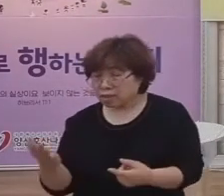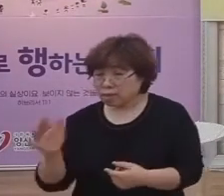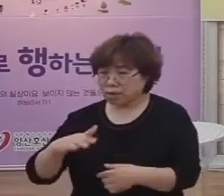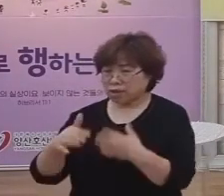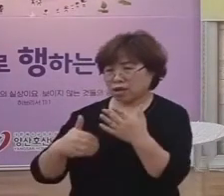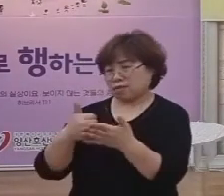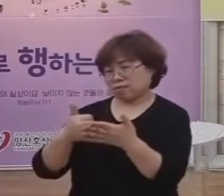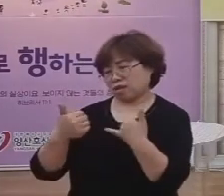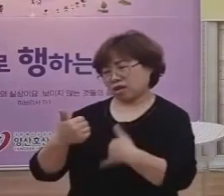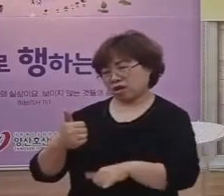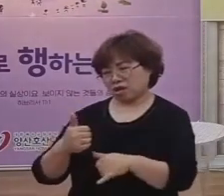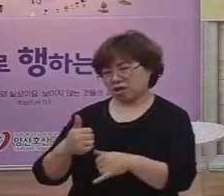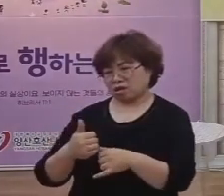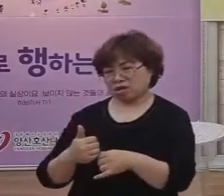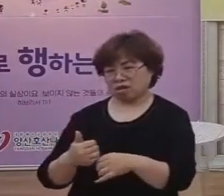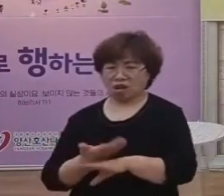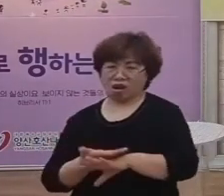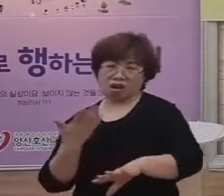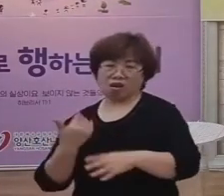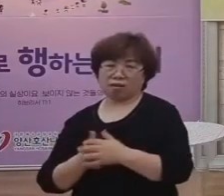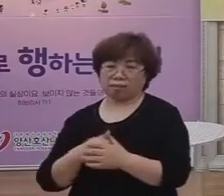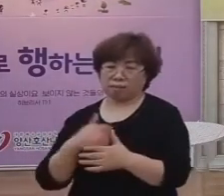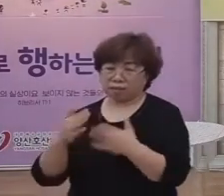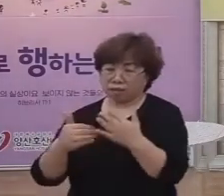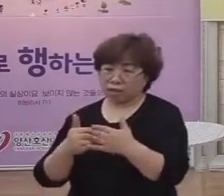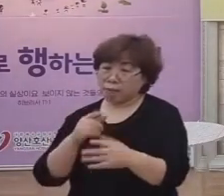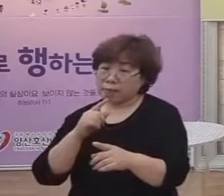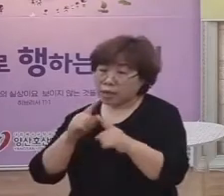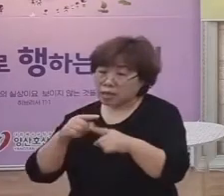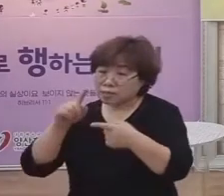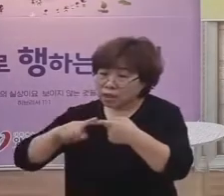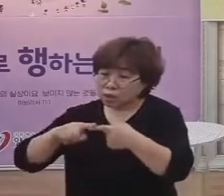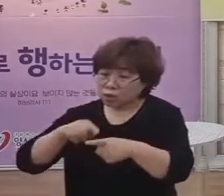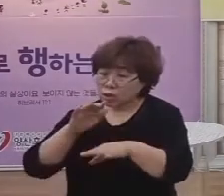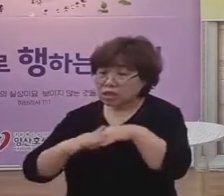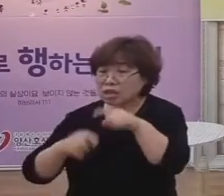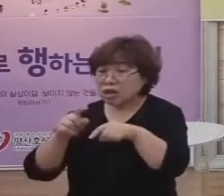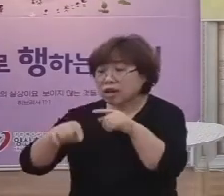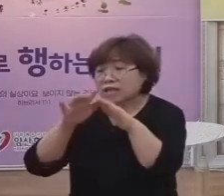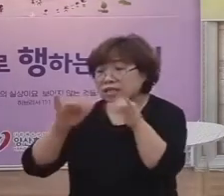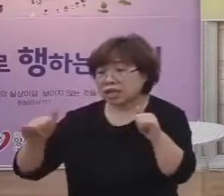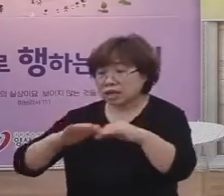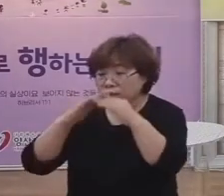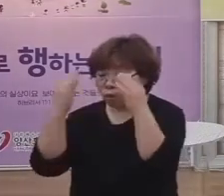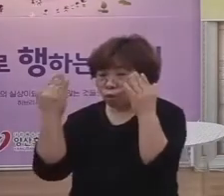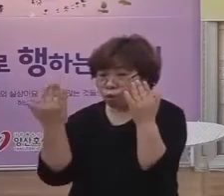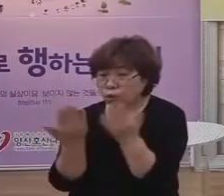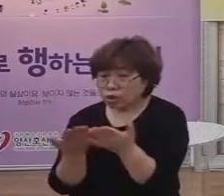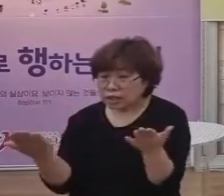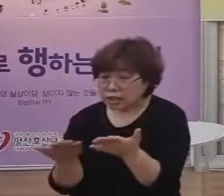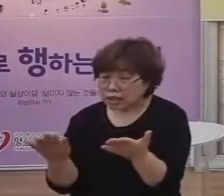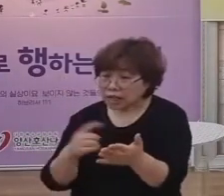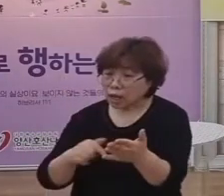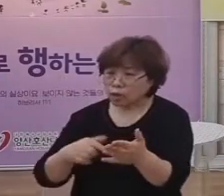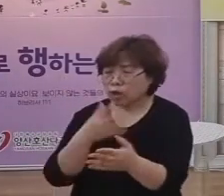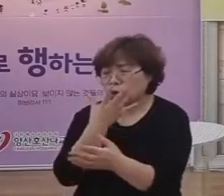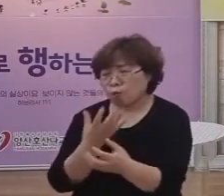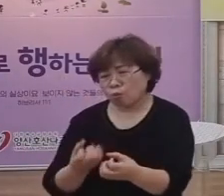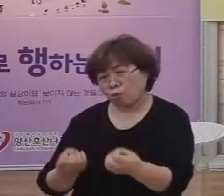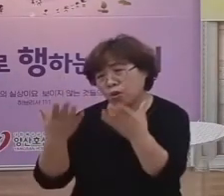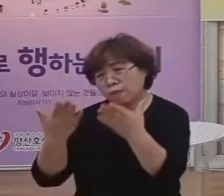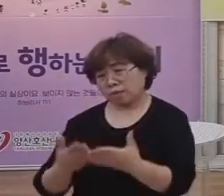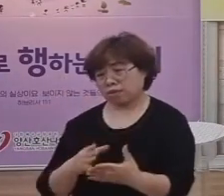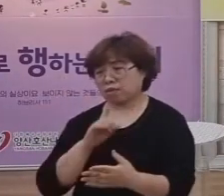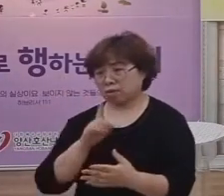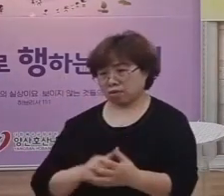사항이 없습니다. 하나님 안에 그 말씀대로 실천하며 행하는 자는 모든 일에 그 일에 복을 받으리라. 정말 이